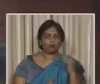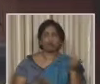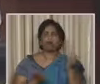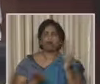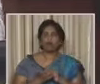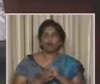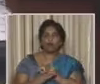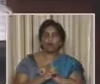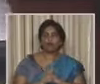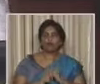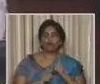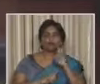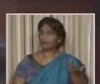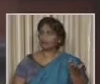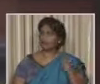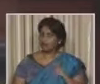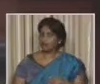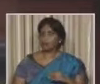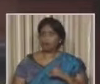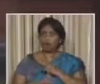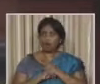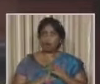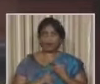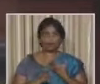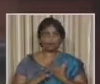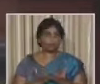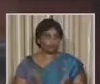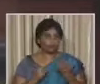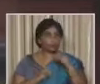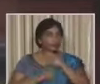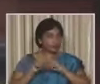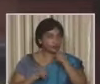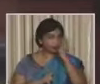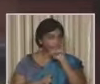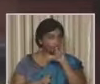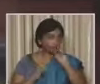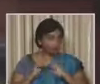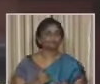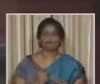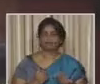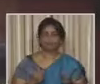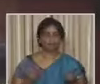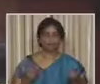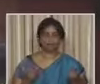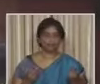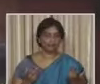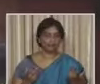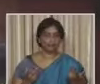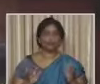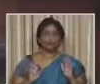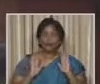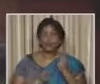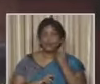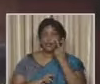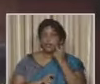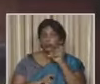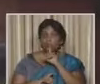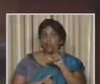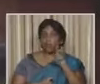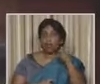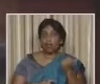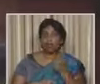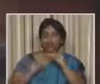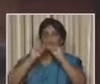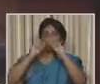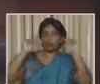கீழே அடக்கப்பட்டது. 2017-க்கு பிறகு அப்படி ஒரு உரையாடல் இடம்பெறவில்லையே. ஆனால் 2017-இல்